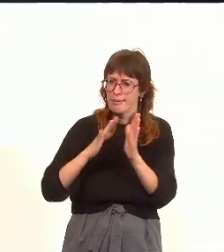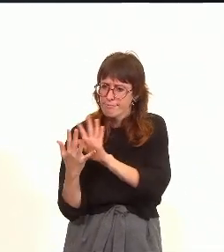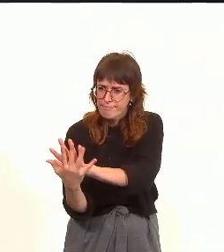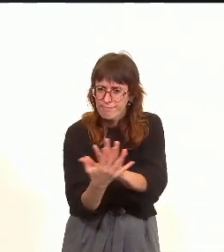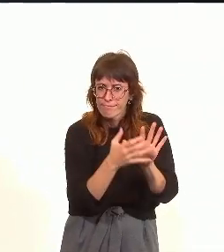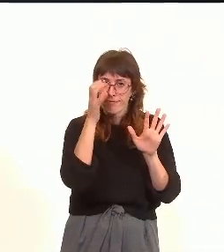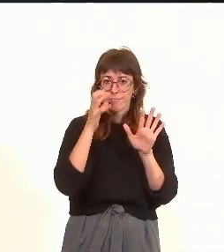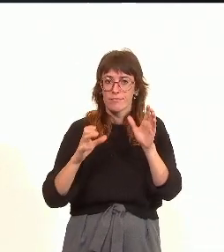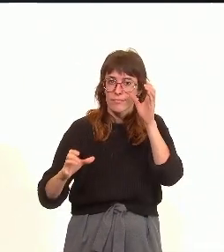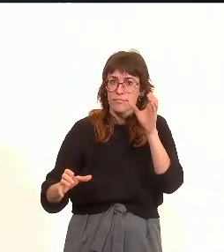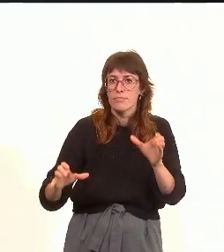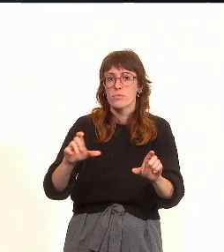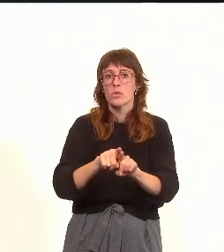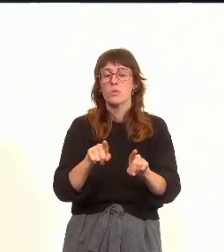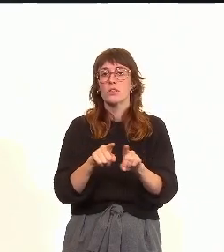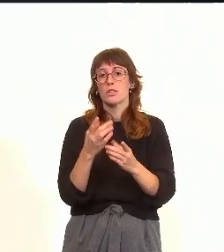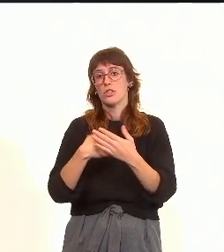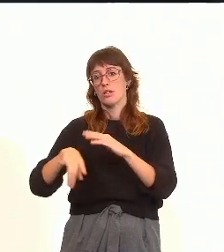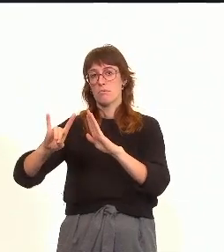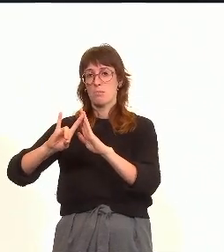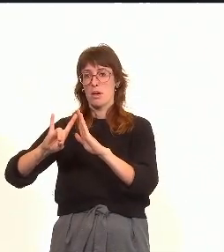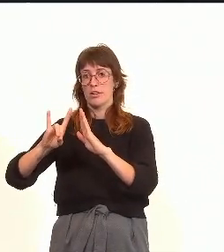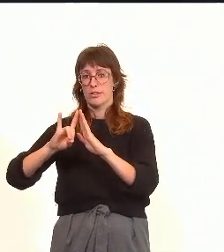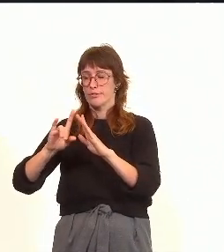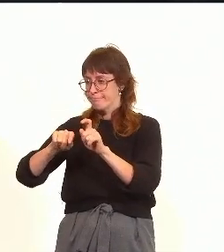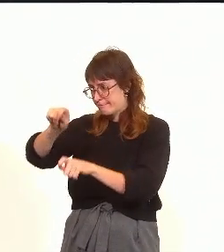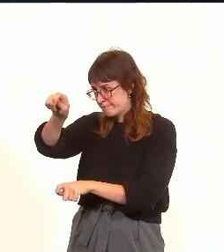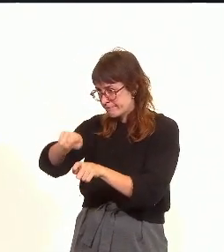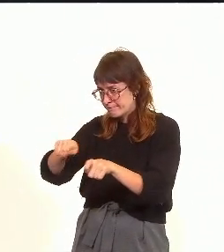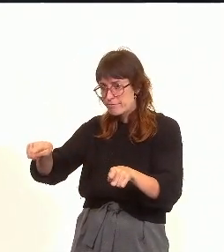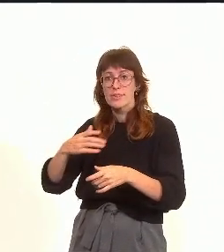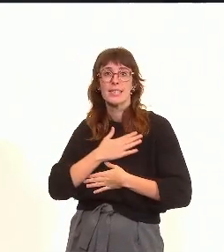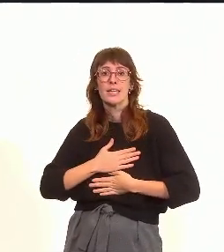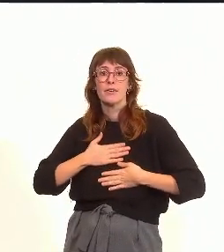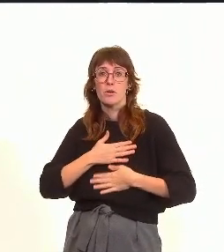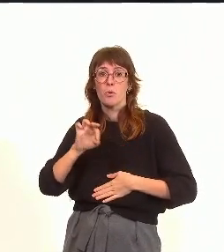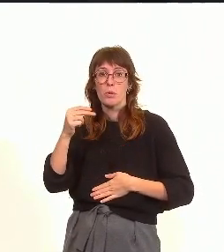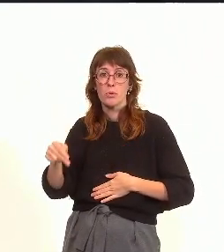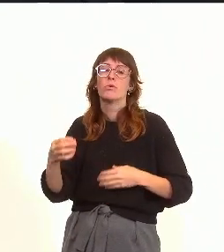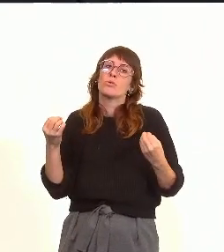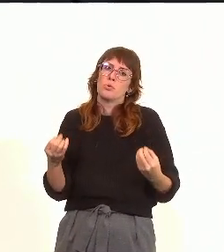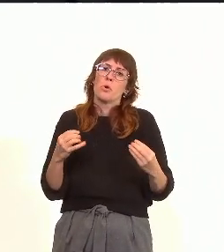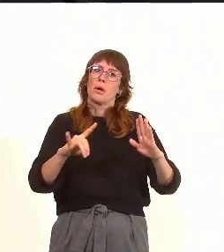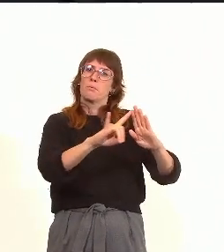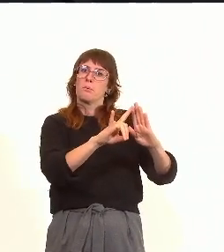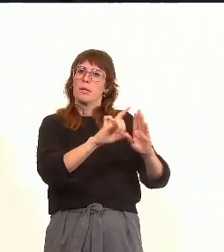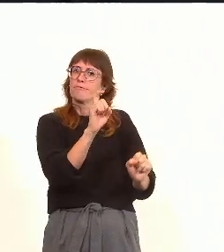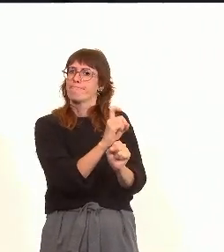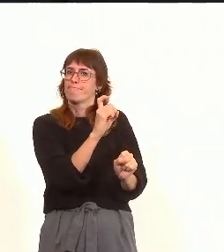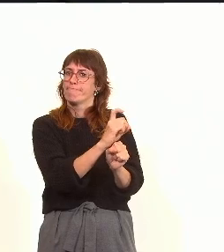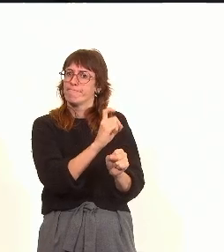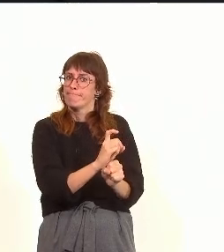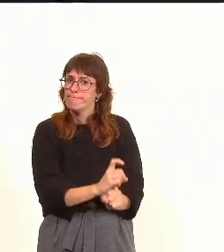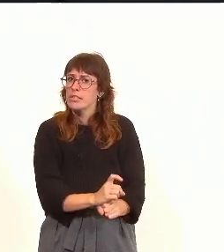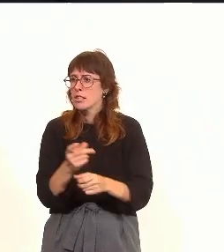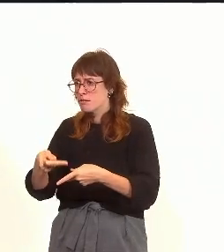la satisfaction des usagers. C'est assez nouveau, ça fait quelques années qu'on le fait. On sait que les MDPH sont souvent remis en cause et puis finalement les taux de satisfaction sont